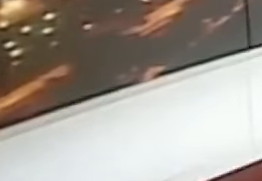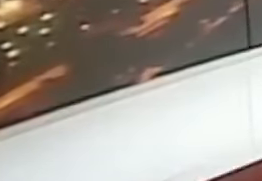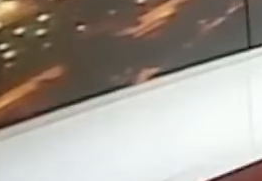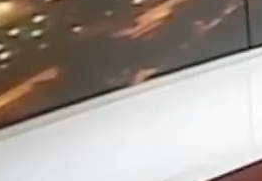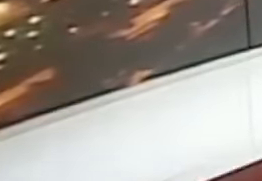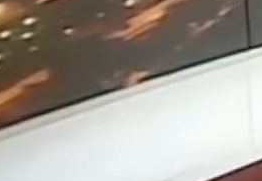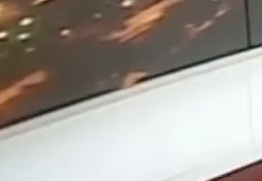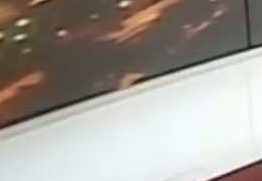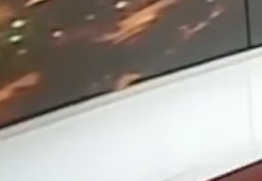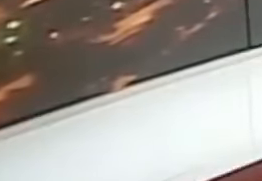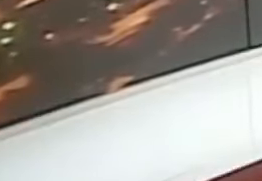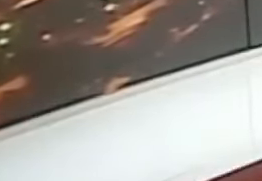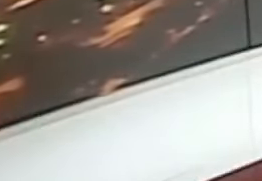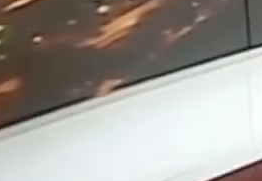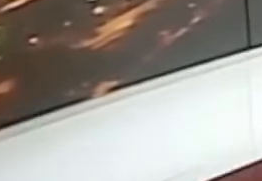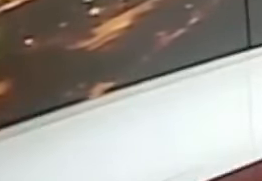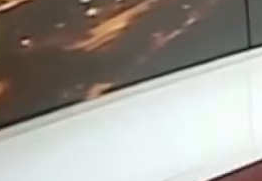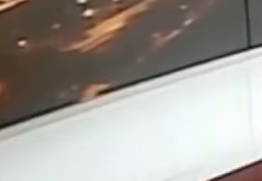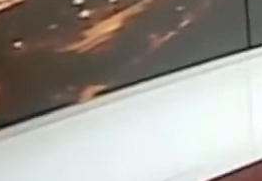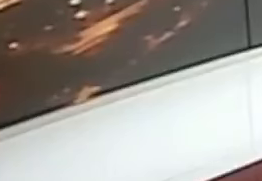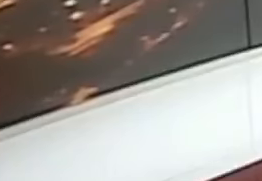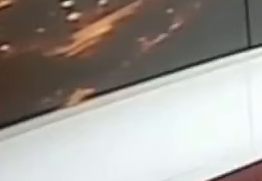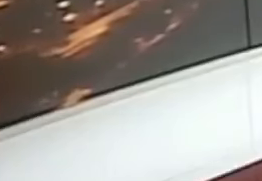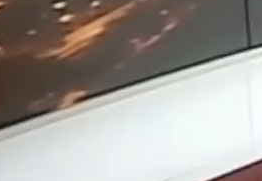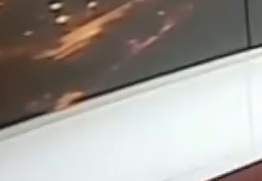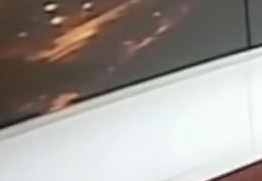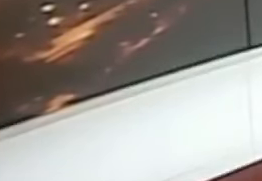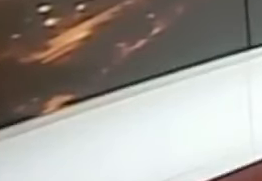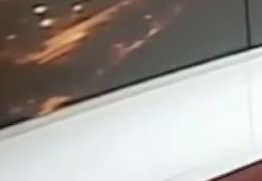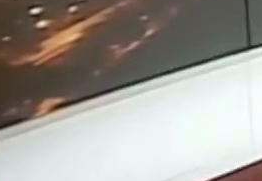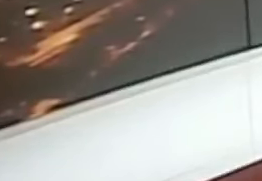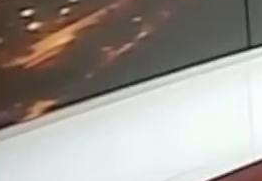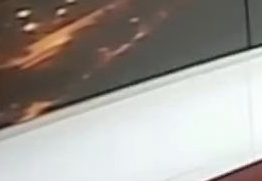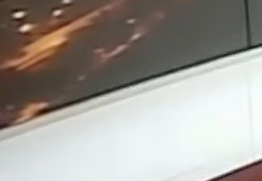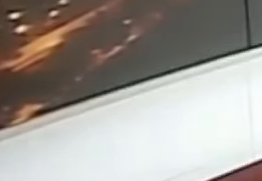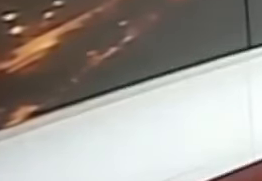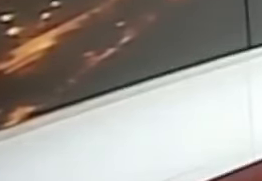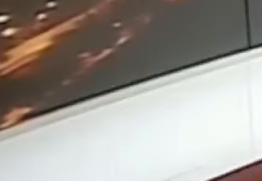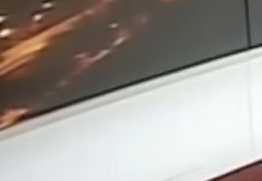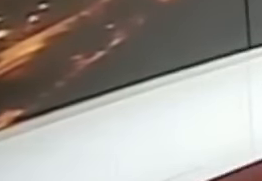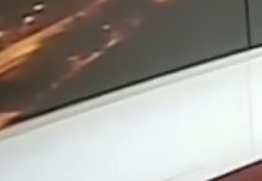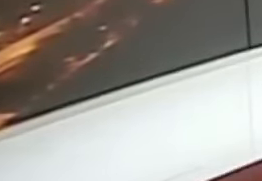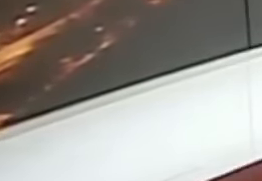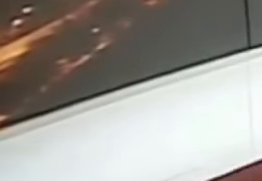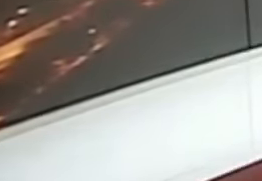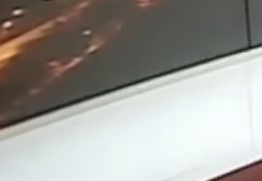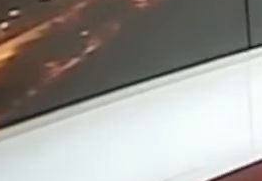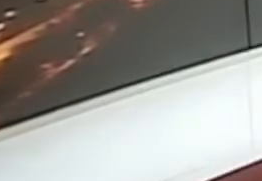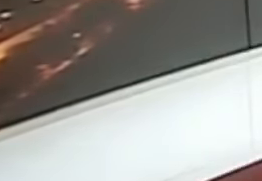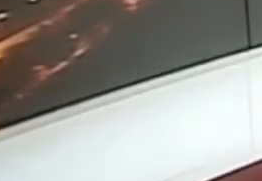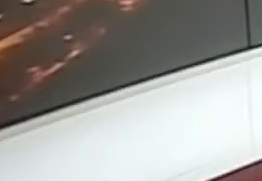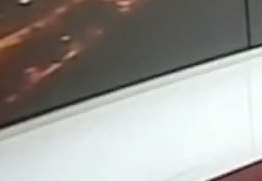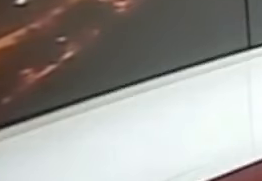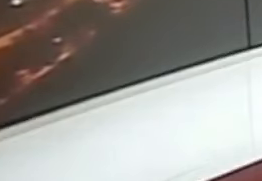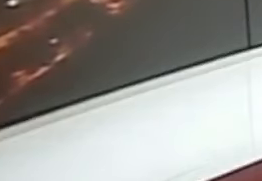وإلى أخبار الطقس والنشرة الجوية من التلفزيون المصري، أهلا بحضراتكم. يسود طقس شديد الحرارة نهارا على القاهرة الكبرى والوجه